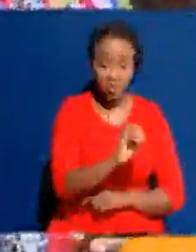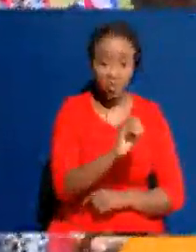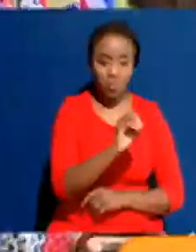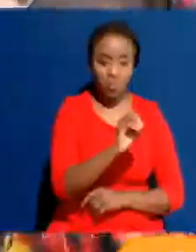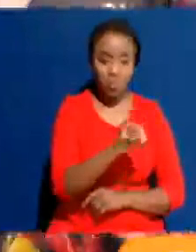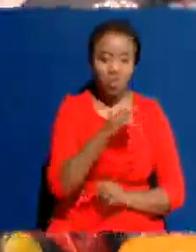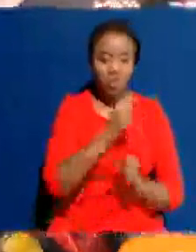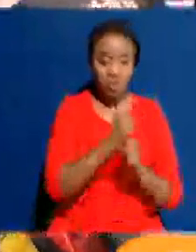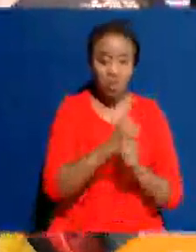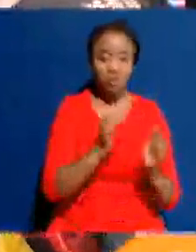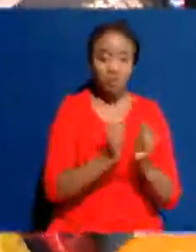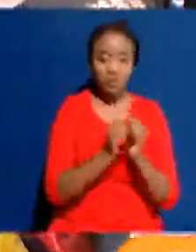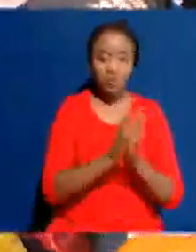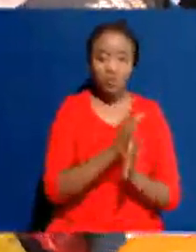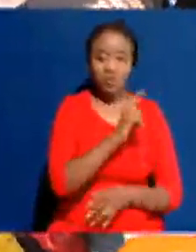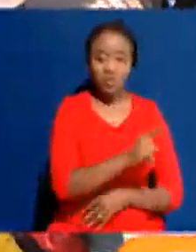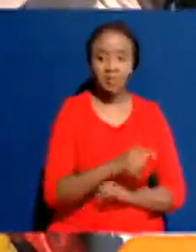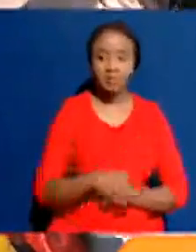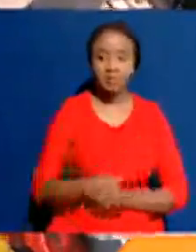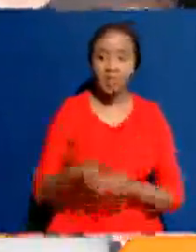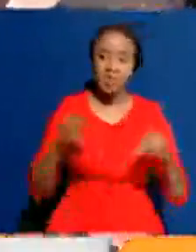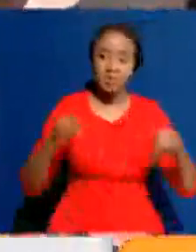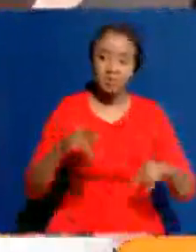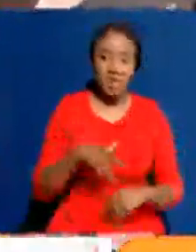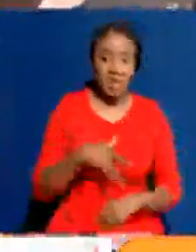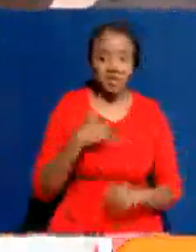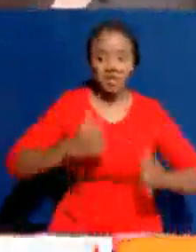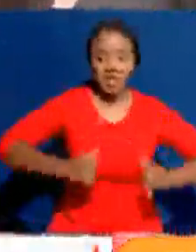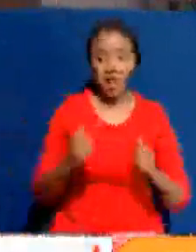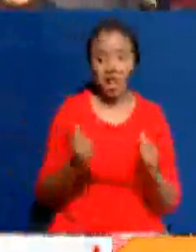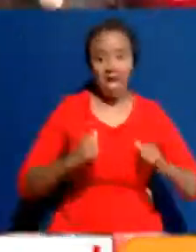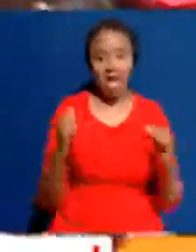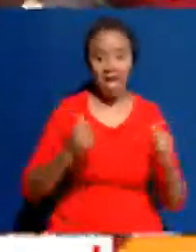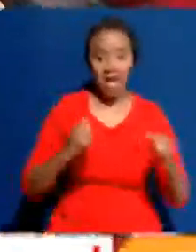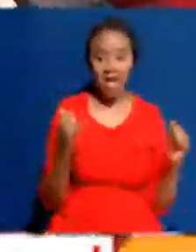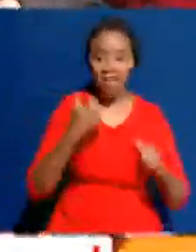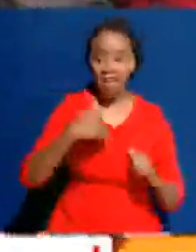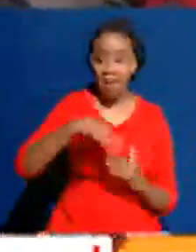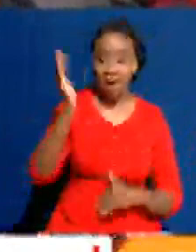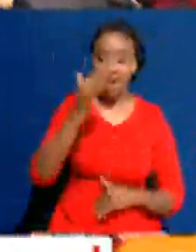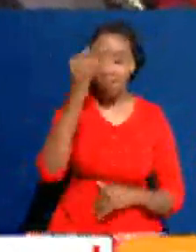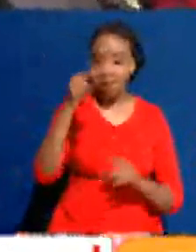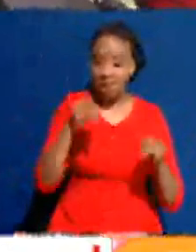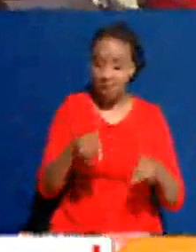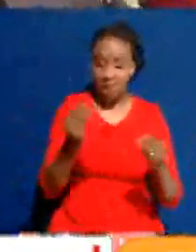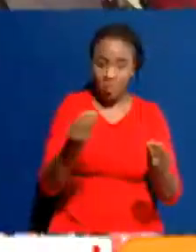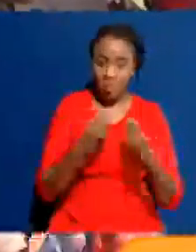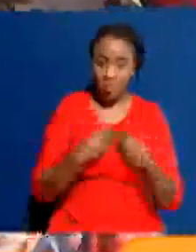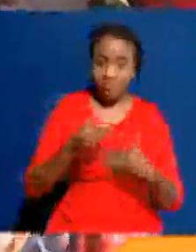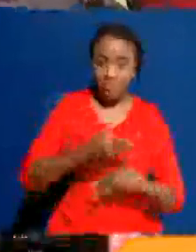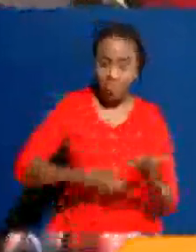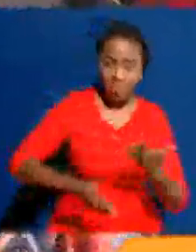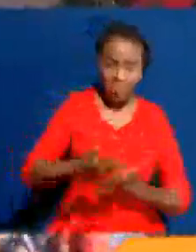wa ziwani. Leo nimehisi kufurahi kwa sababu angalau kwa mara ya kwanza tumepatiwa nafasi ya kuweza kujumuika